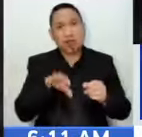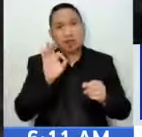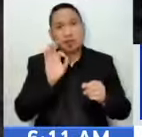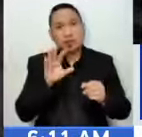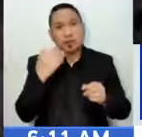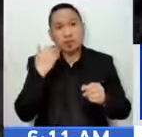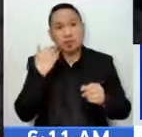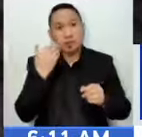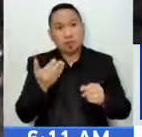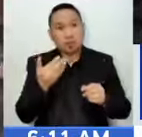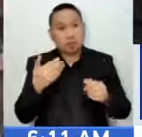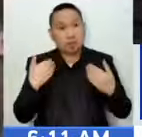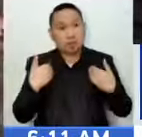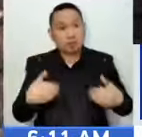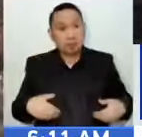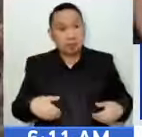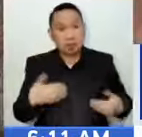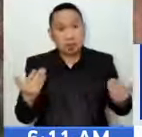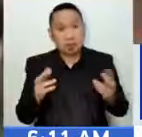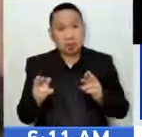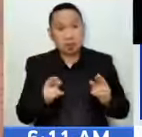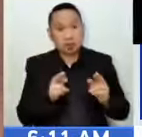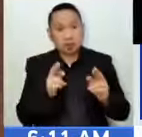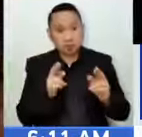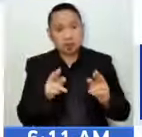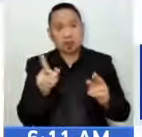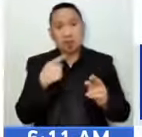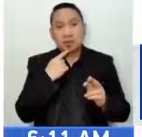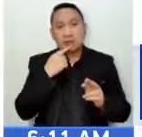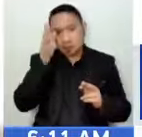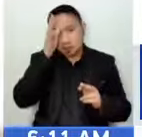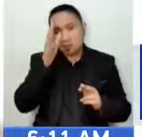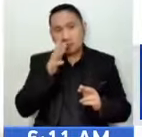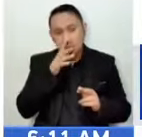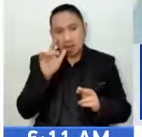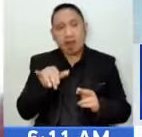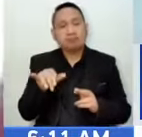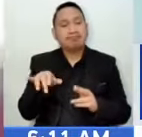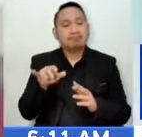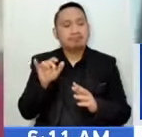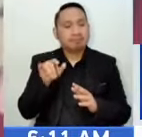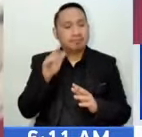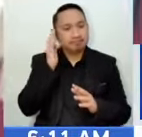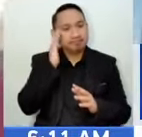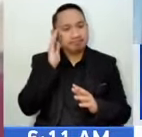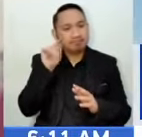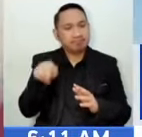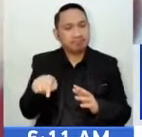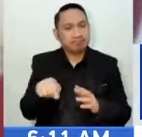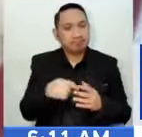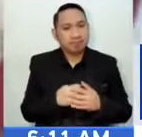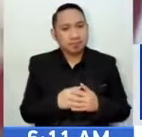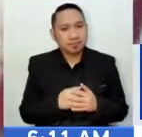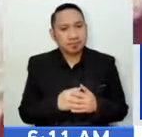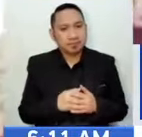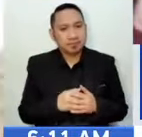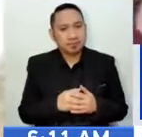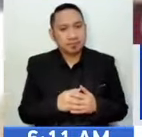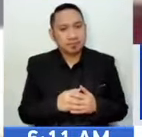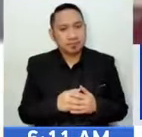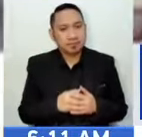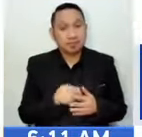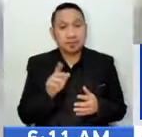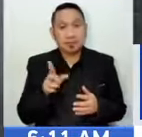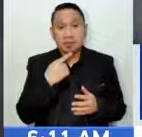ng mga magulang ng bata na anak nga nila ang nakitang wala ng buhay sa ilog. Base sa spot report ng kanyang magulang sa